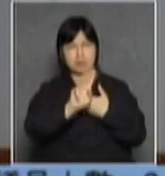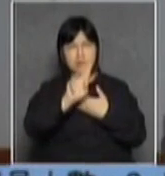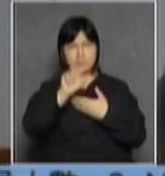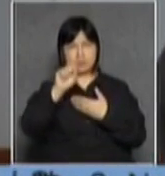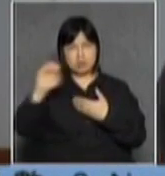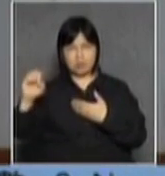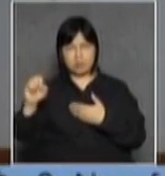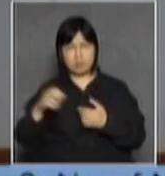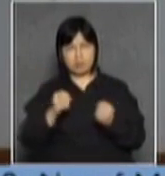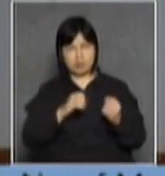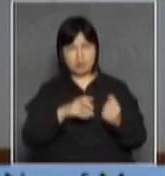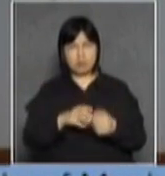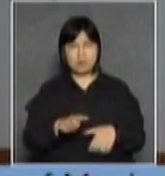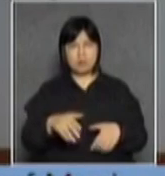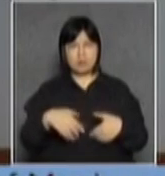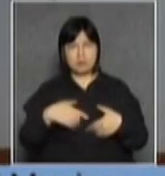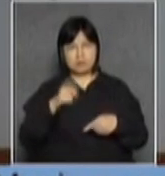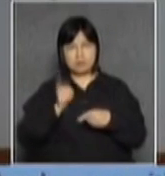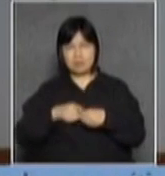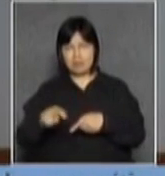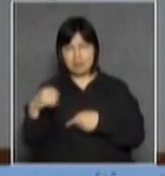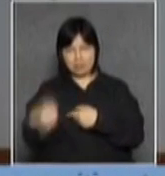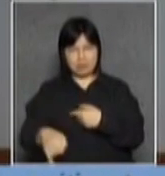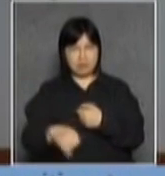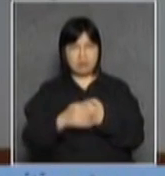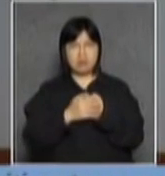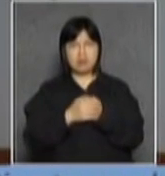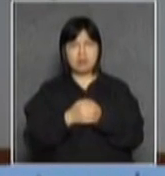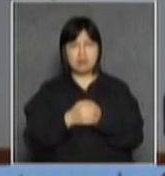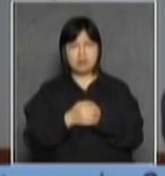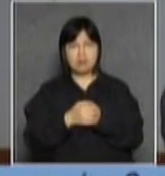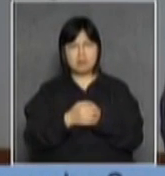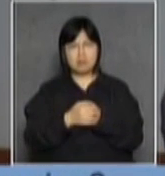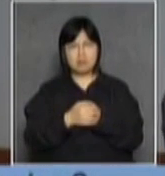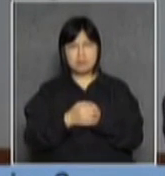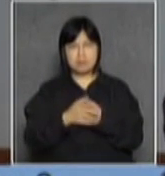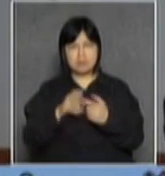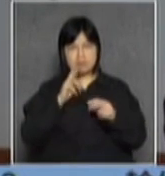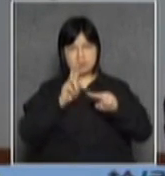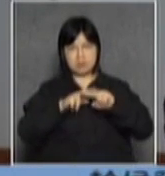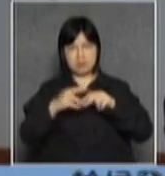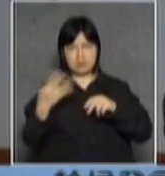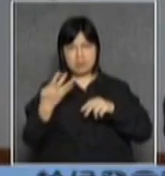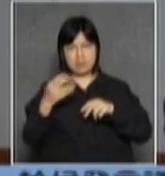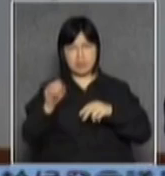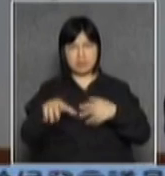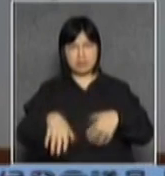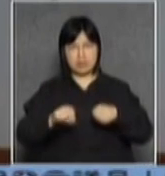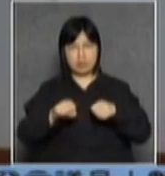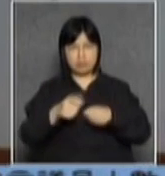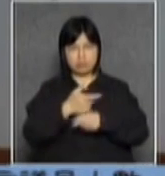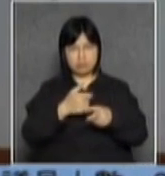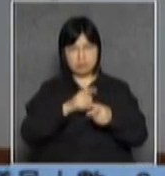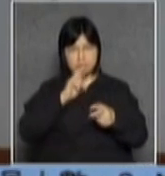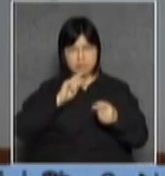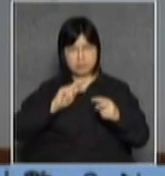議，你真係玩鞋都未有資格啦。咁當呢個大陸係用40000億嚟救市產生嘅乘